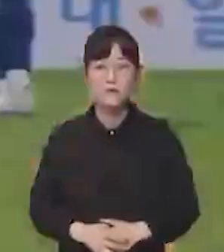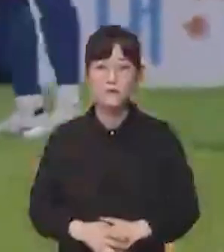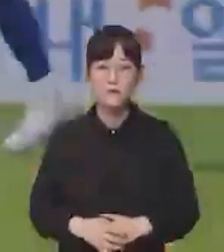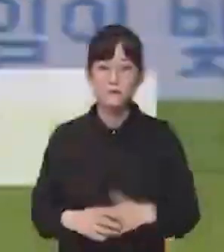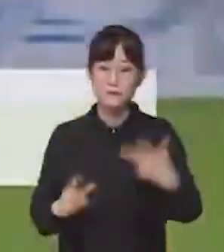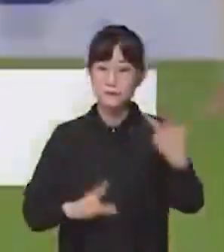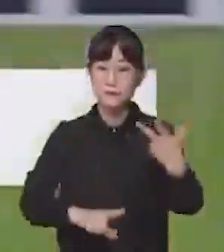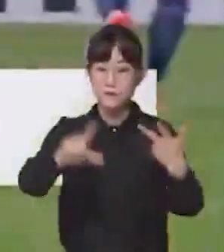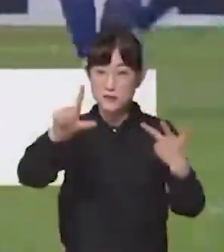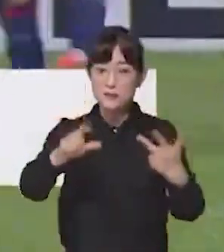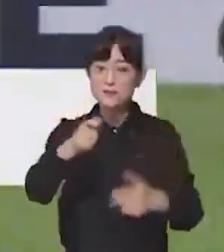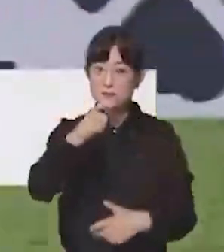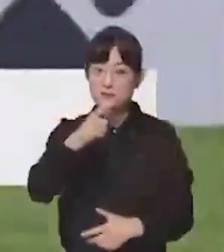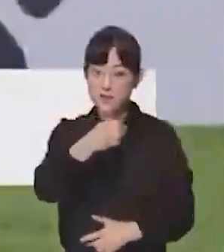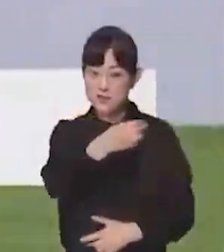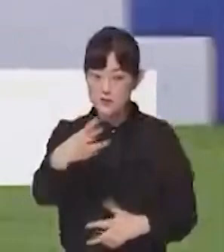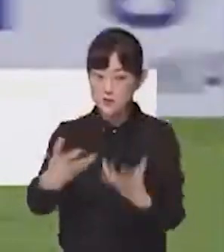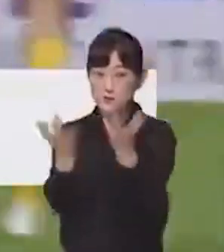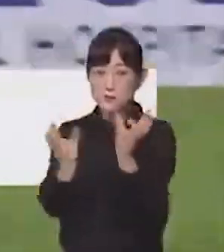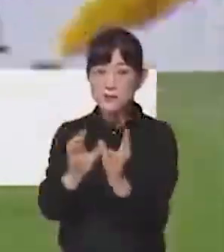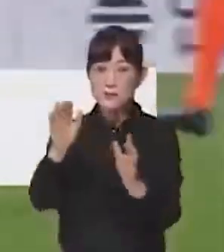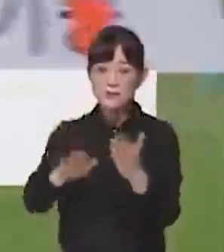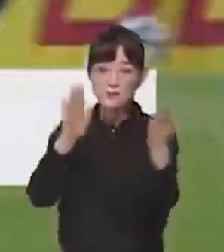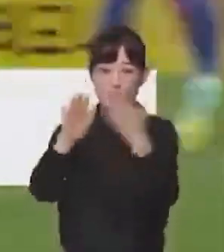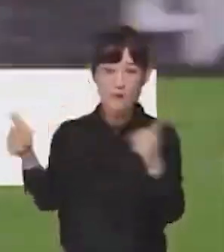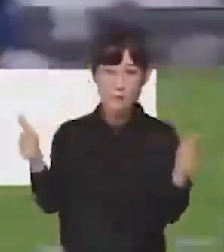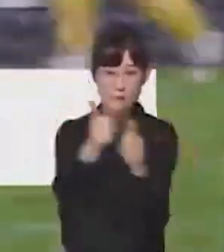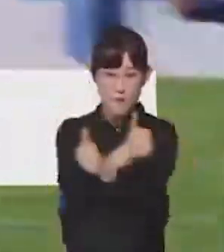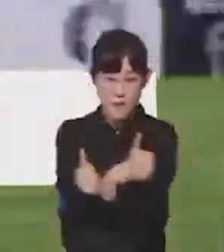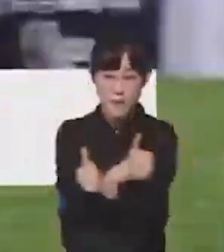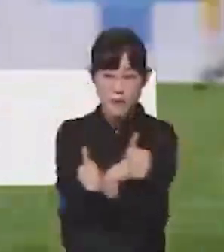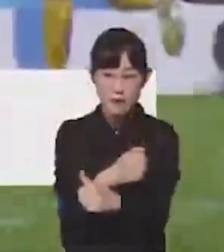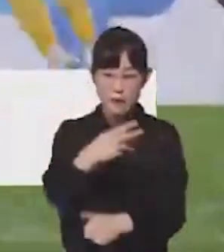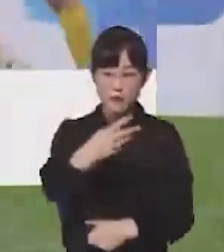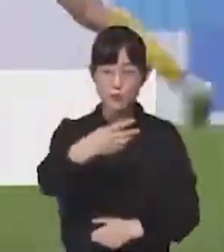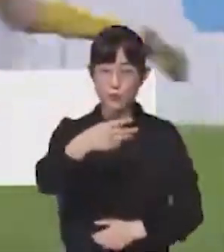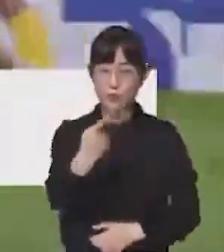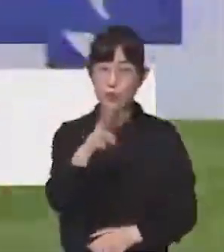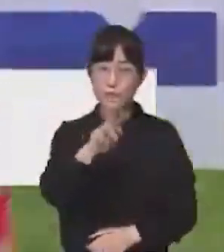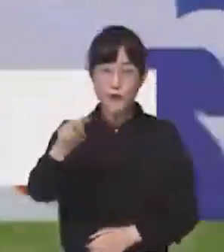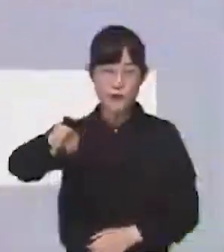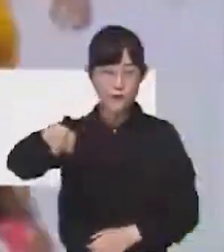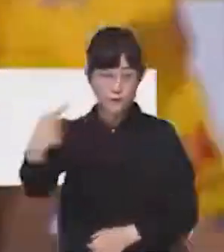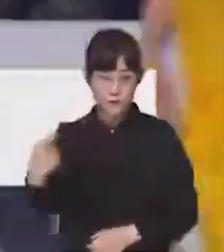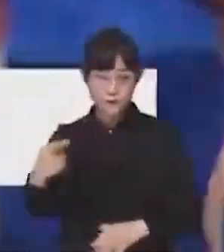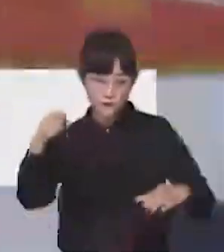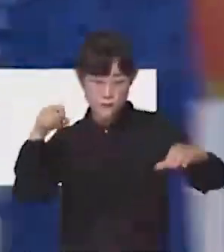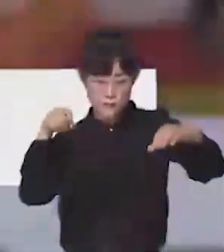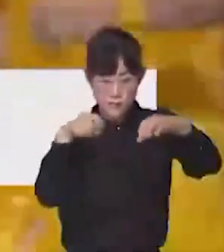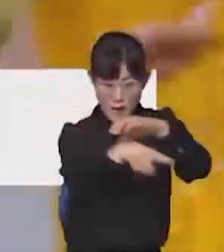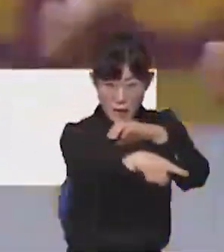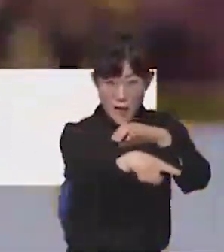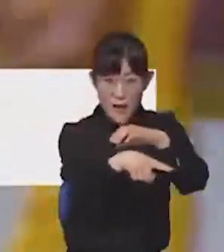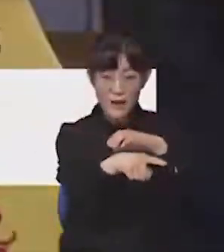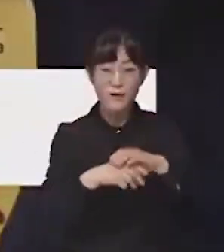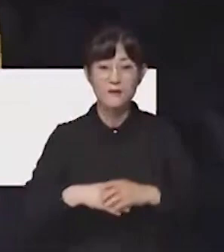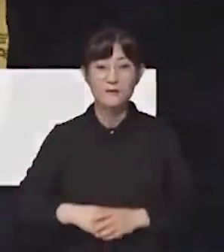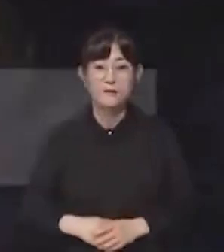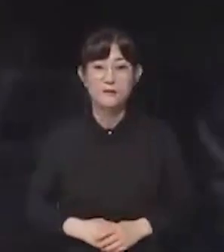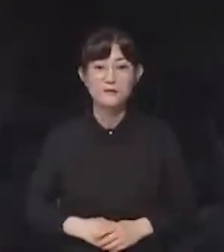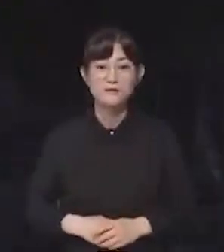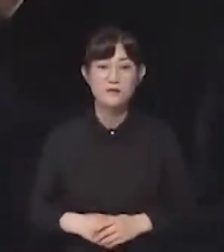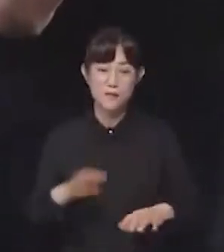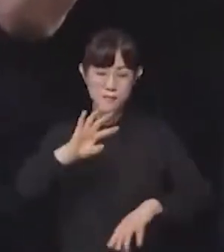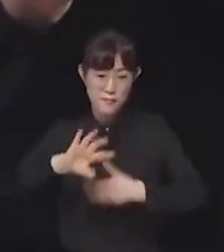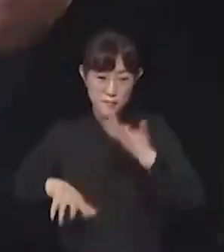7일 수원 삼성전에서는 후반 교체 투입된 외국인 공격수 토마스가 리그 데뷔골과 멀티골을 터뜨리며